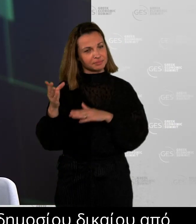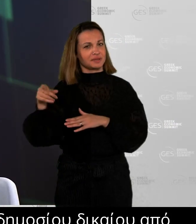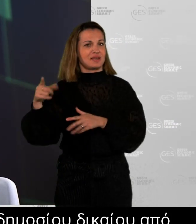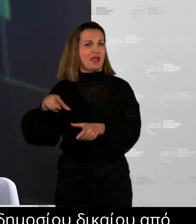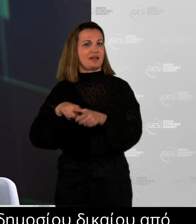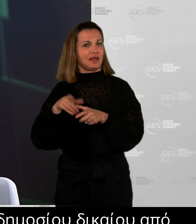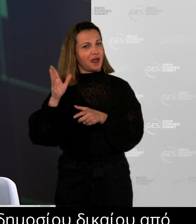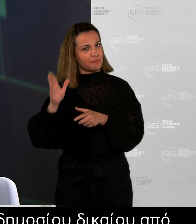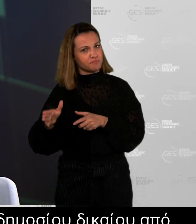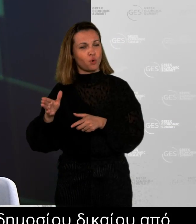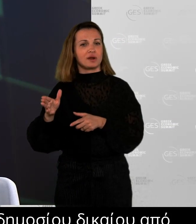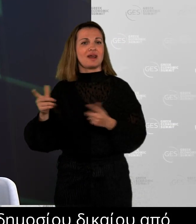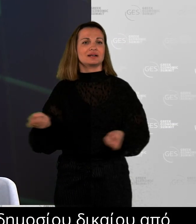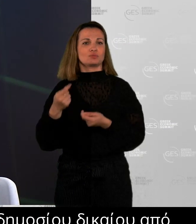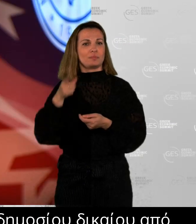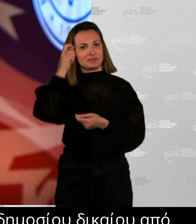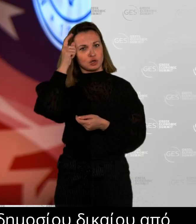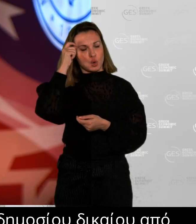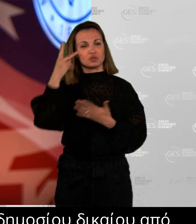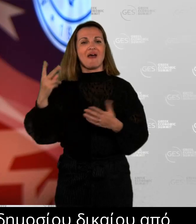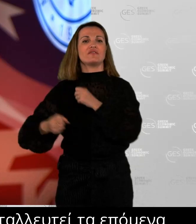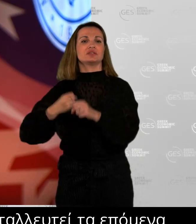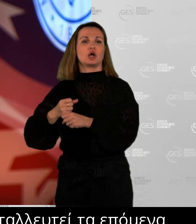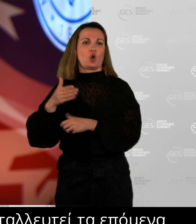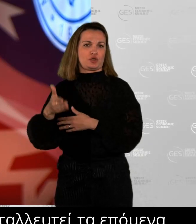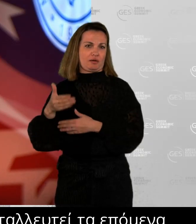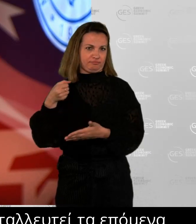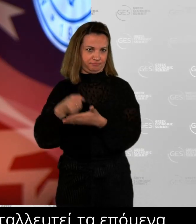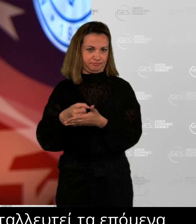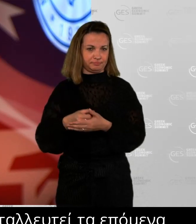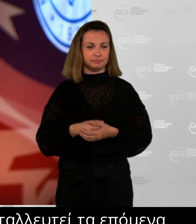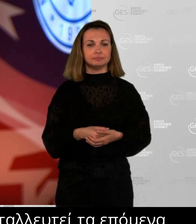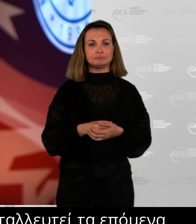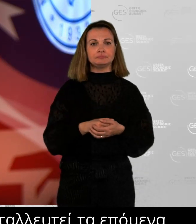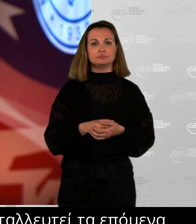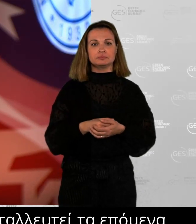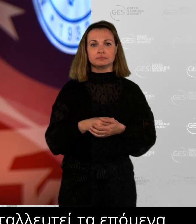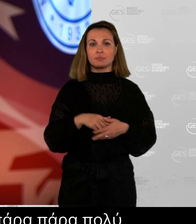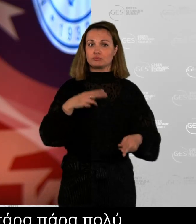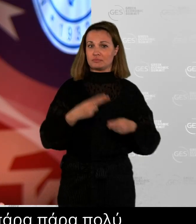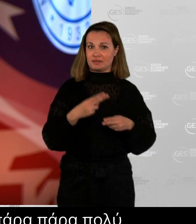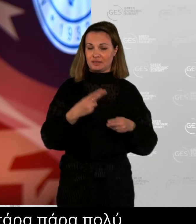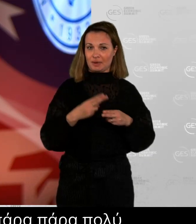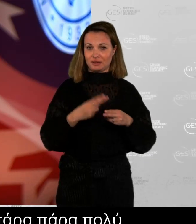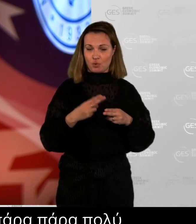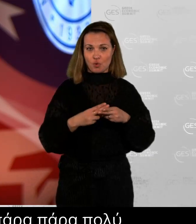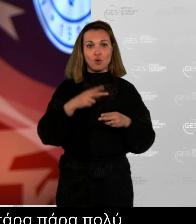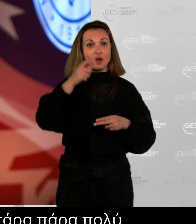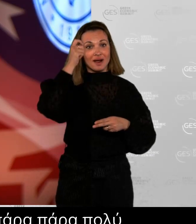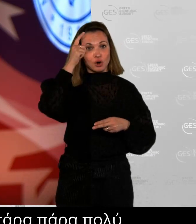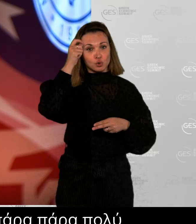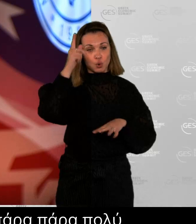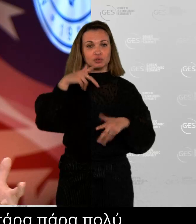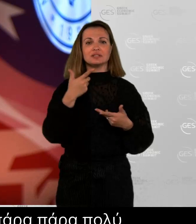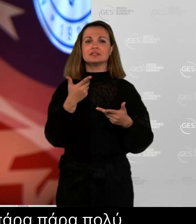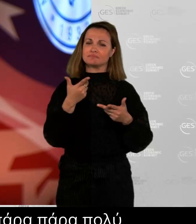χρόνια. Άρα λοιπόν είναι ξεκάθαρα πάρα πολύ σημαντικό οι πατέντες, η τεχνογνωσία να κατοχυρώνεται και να είναι πολύ καθαροί οι